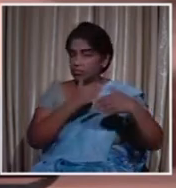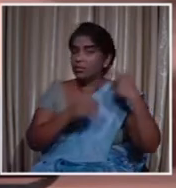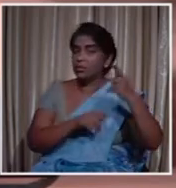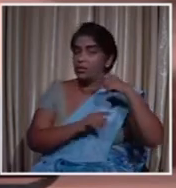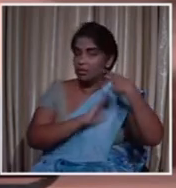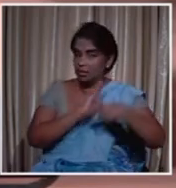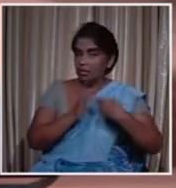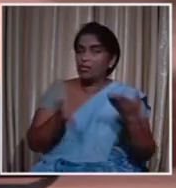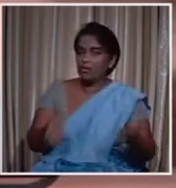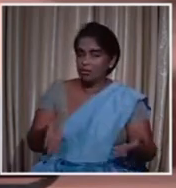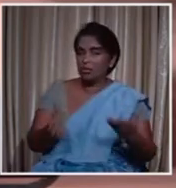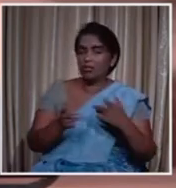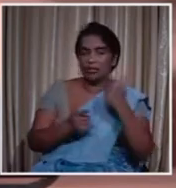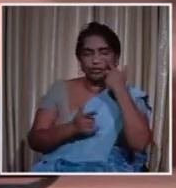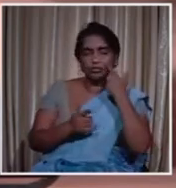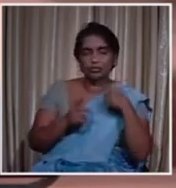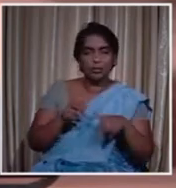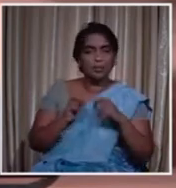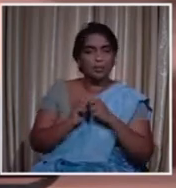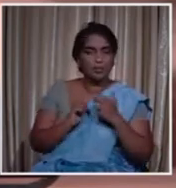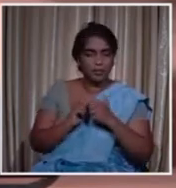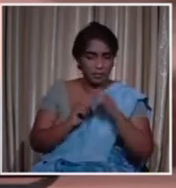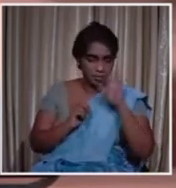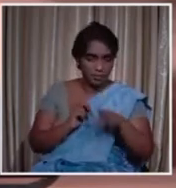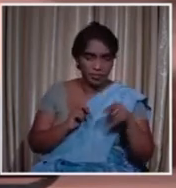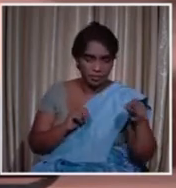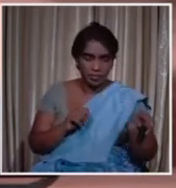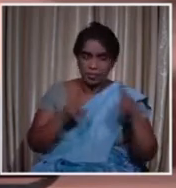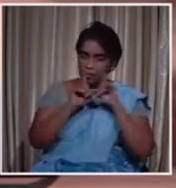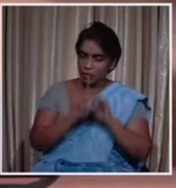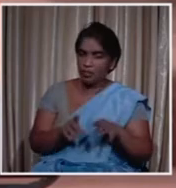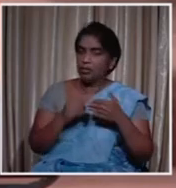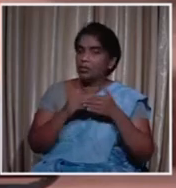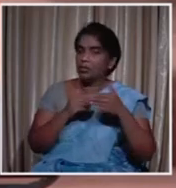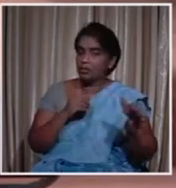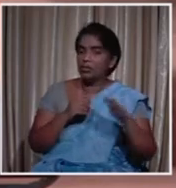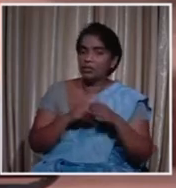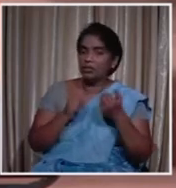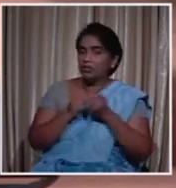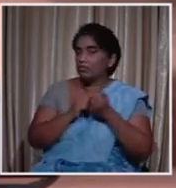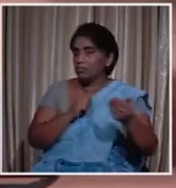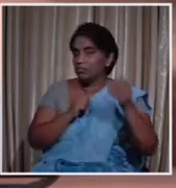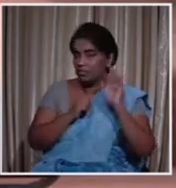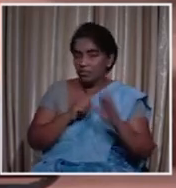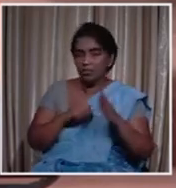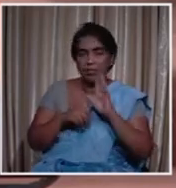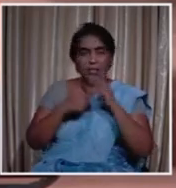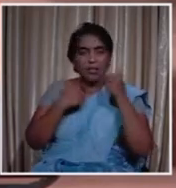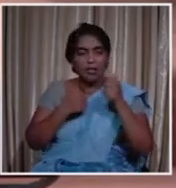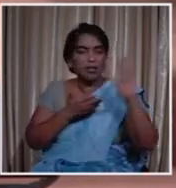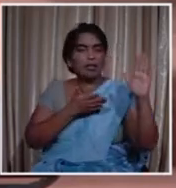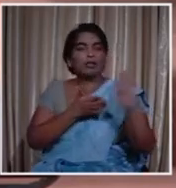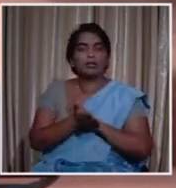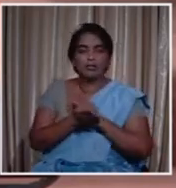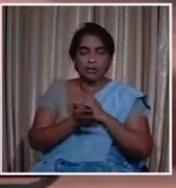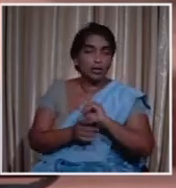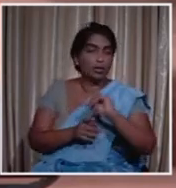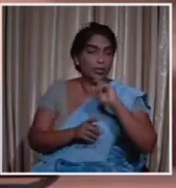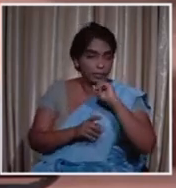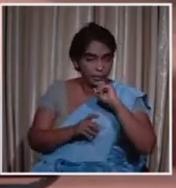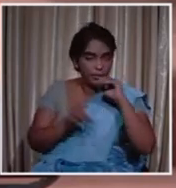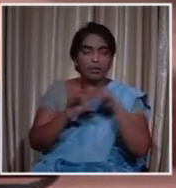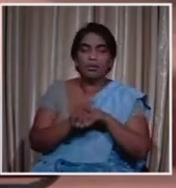நாடு சீரழிய முடியாது. நீங்கள் சீரழிவின் பாதையில் இருக்கிறீர்கள். ஆகவே நியாயத்தையும் நீதியை நிலைநாட்ட நீதிமன்றங்களுடைய